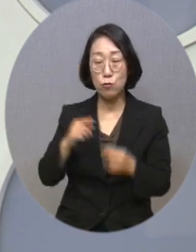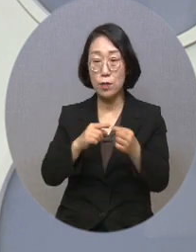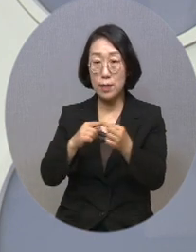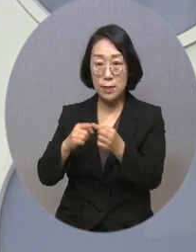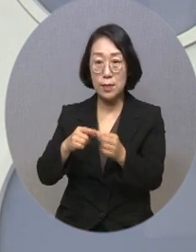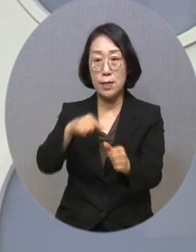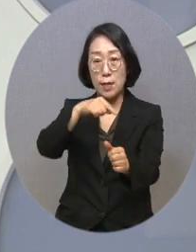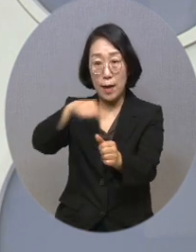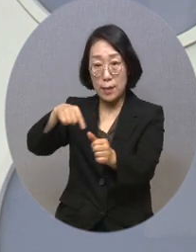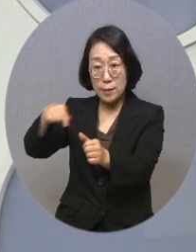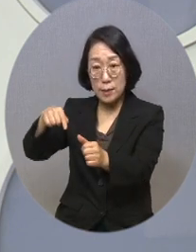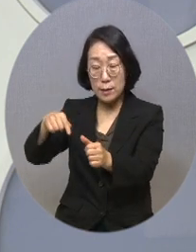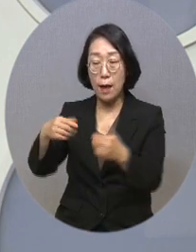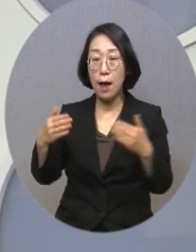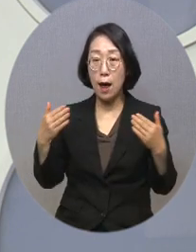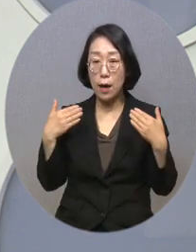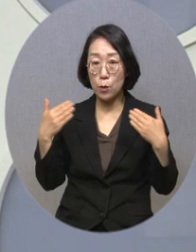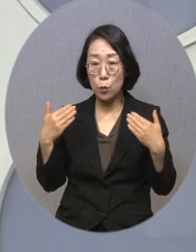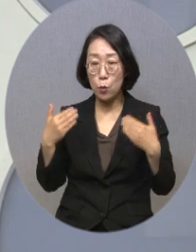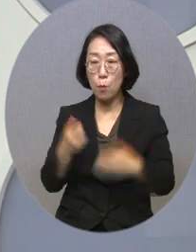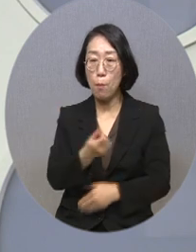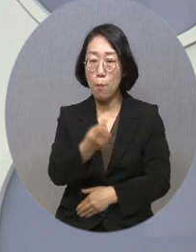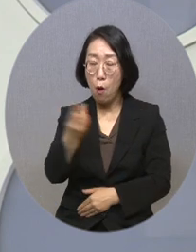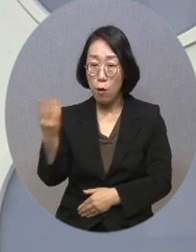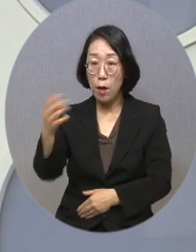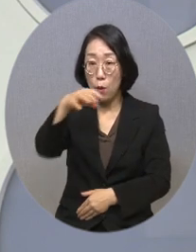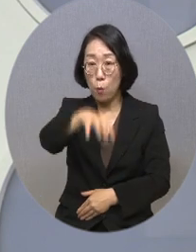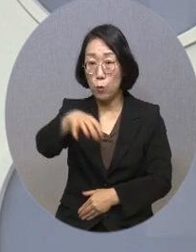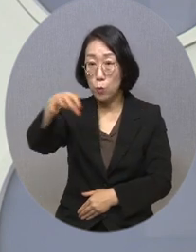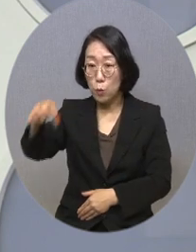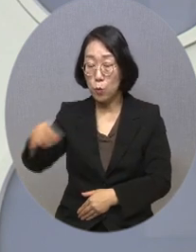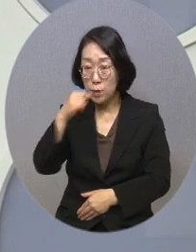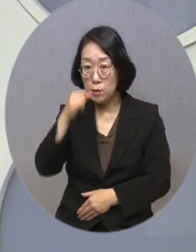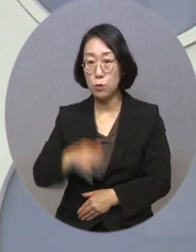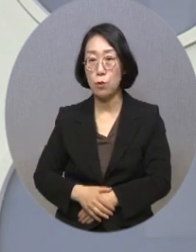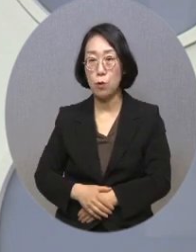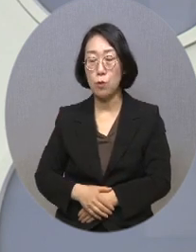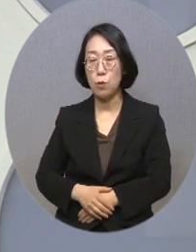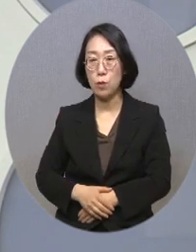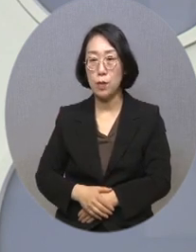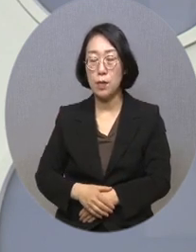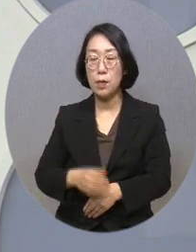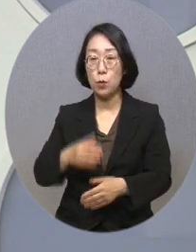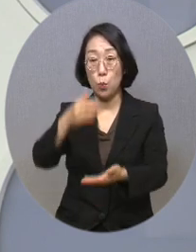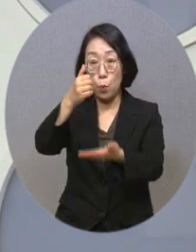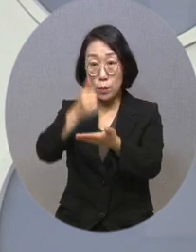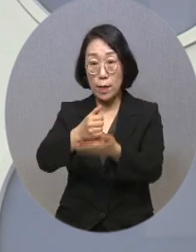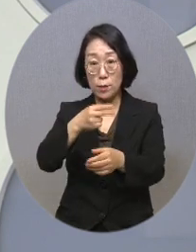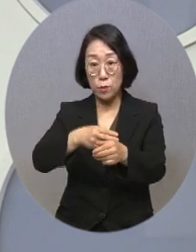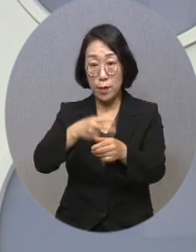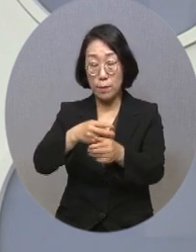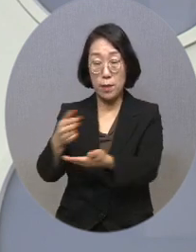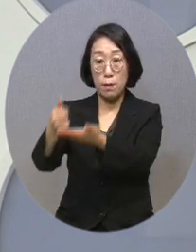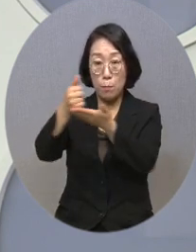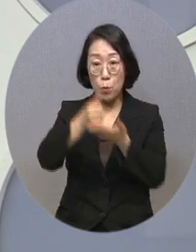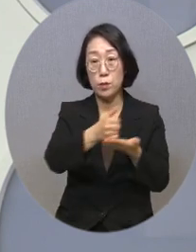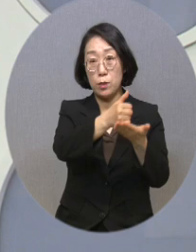한글 학교가 이제 이렇게 있었어요. 그래서 전 세계에 한글 학교 교장 선생님들도 모시고 이러면서 이제